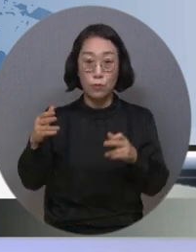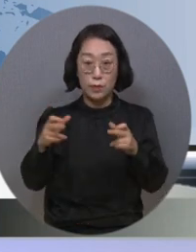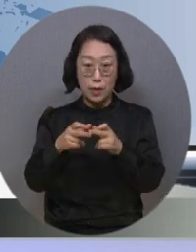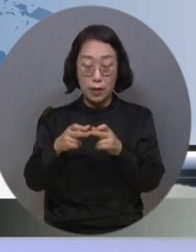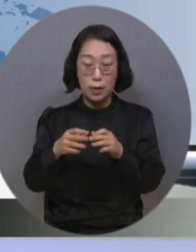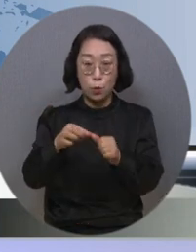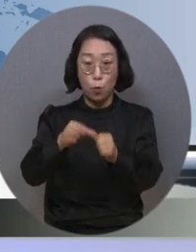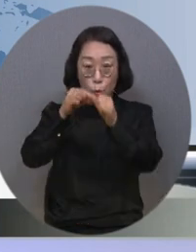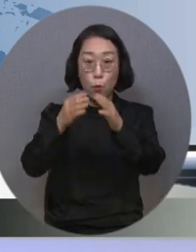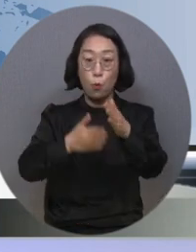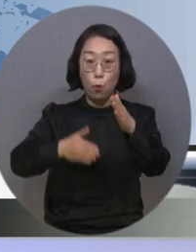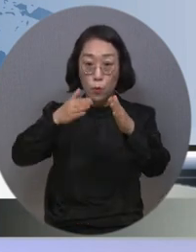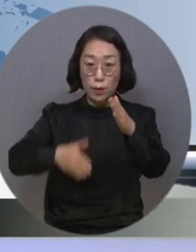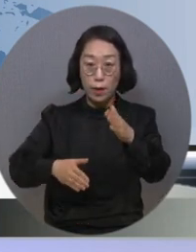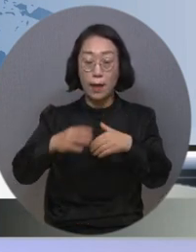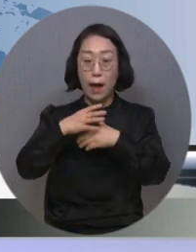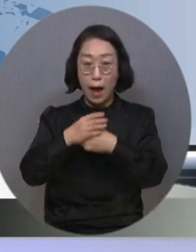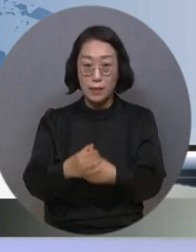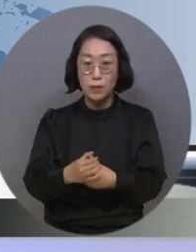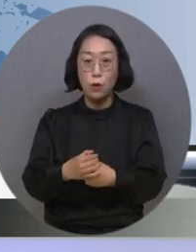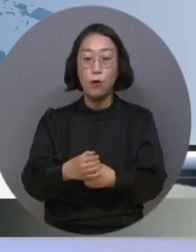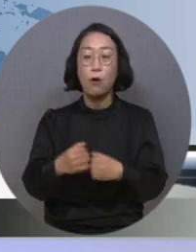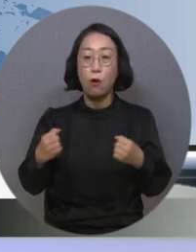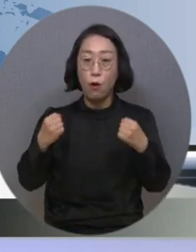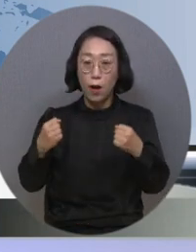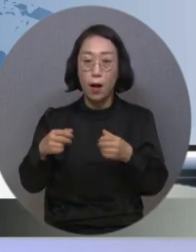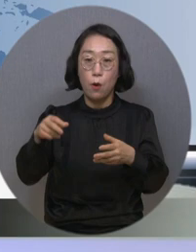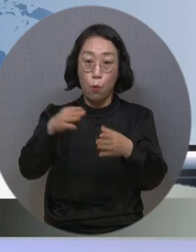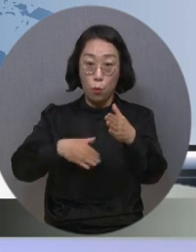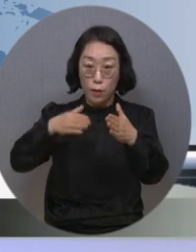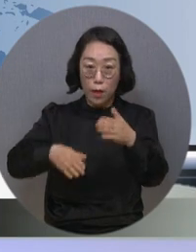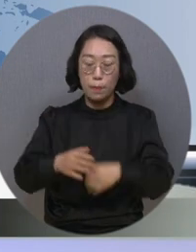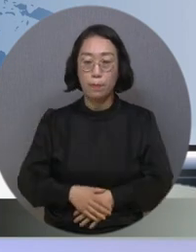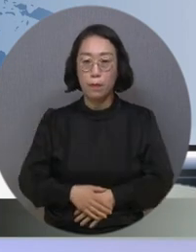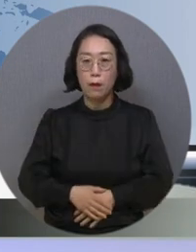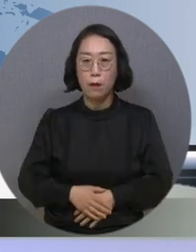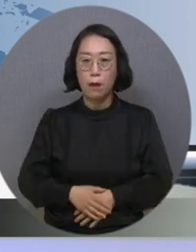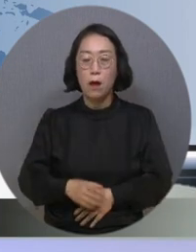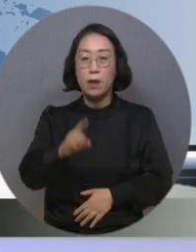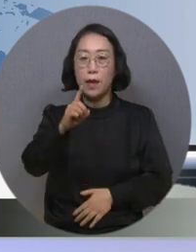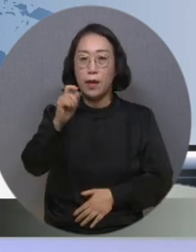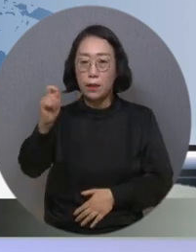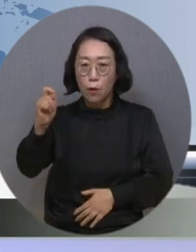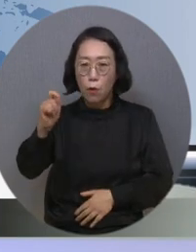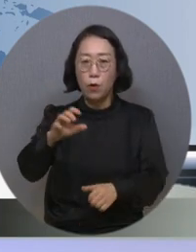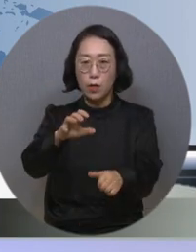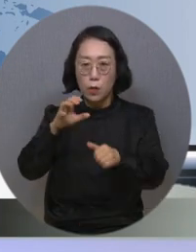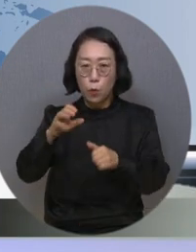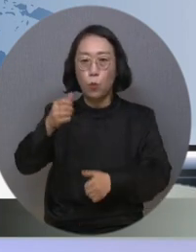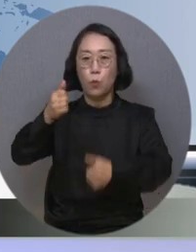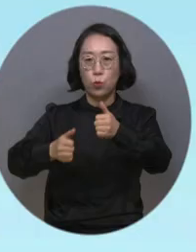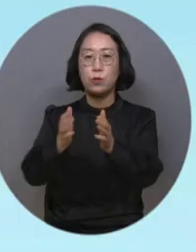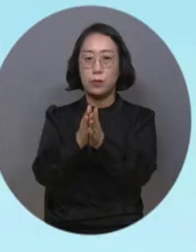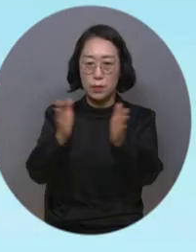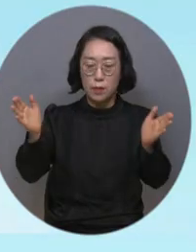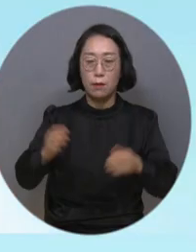한국장애인고용공단과 안전보건공단이 제 2회 고용노동 공공데이터 활용 공모전을 개최합니다